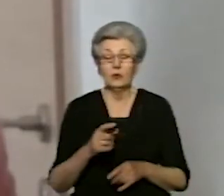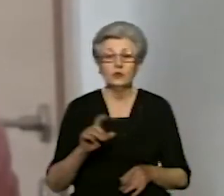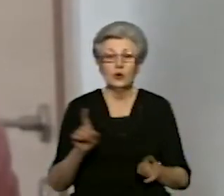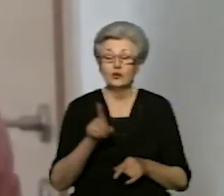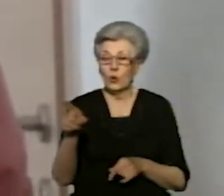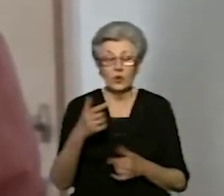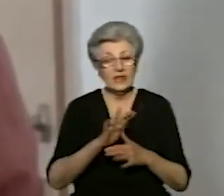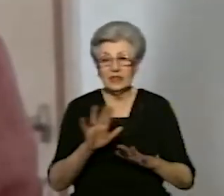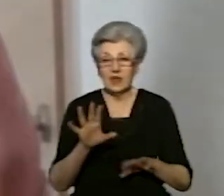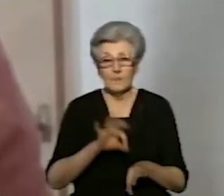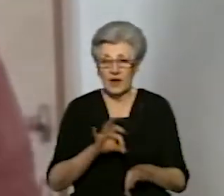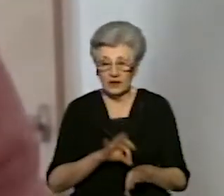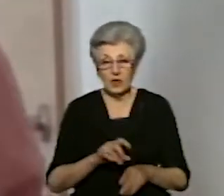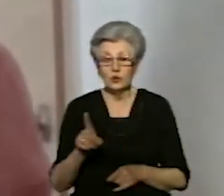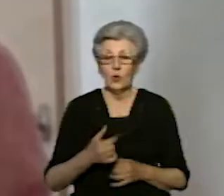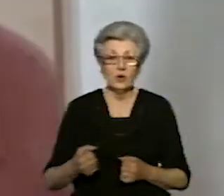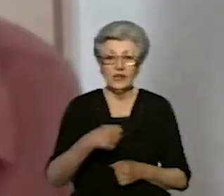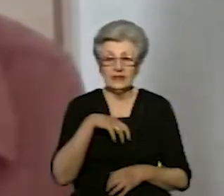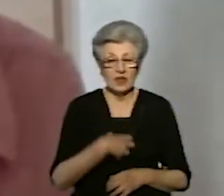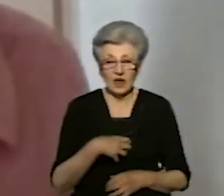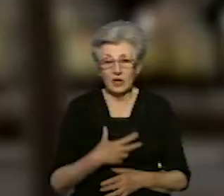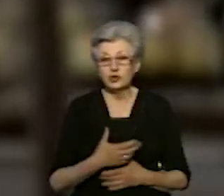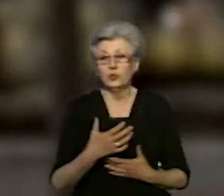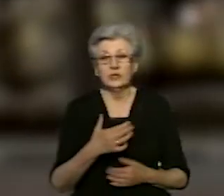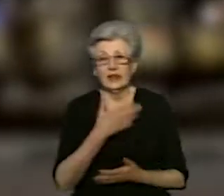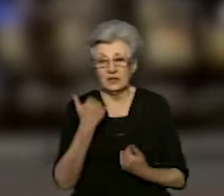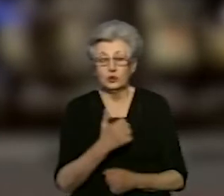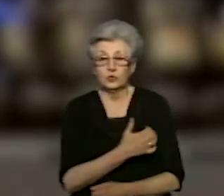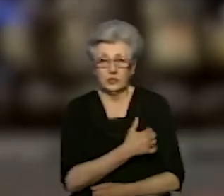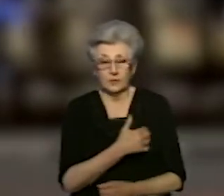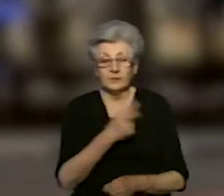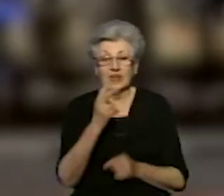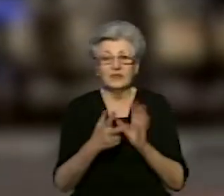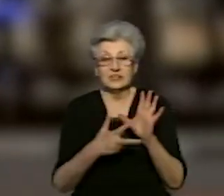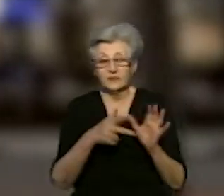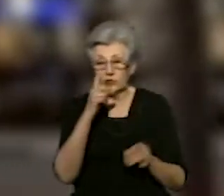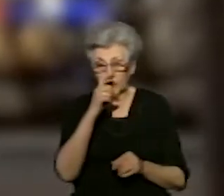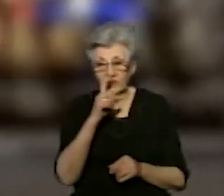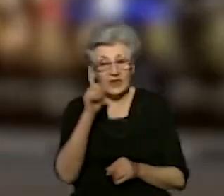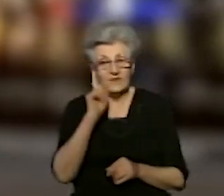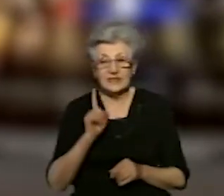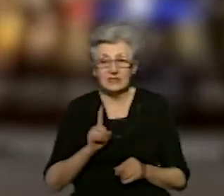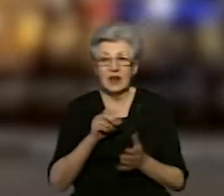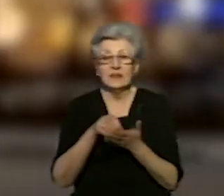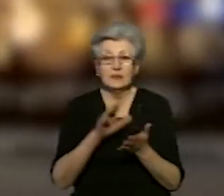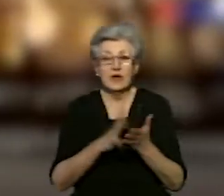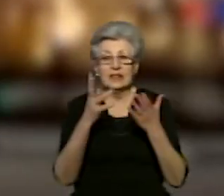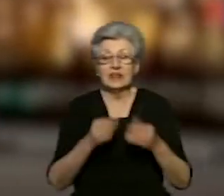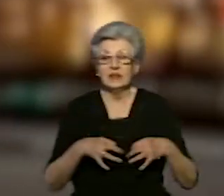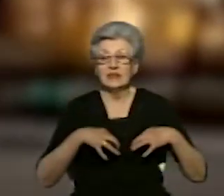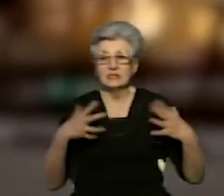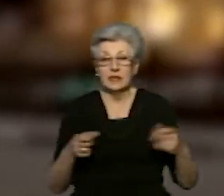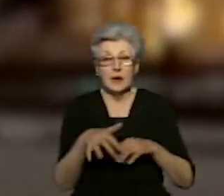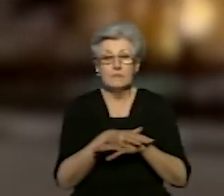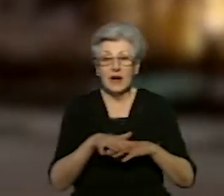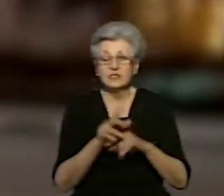носитель вірусу, у мене немає кашлю, не наблюдається температура. 28 квітня в Ізраїлі відзначали День Незалежності. Масові